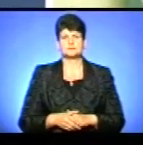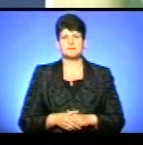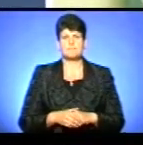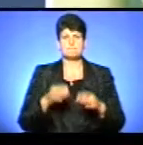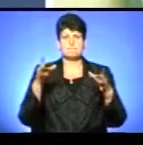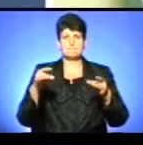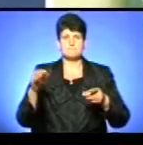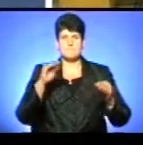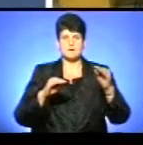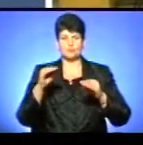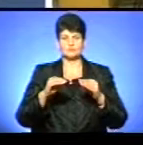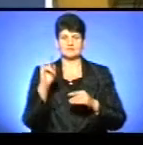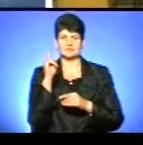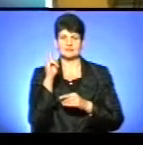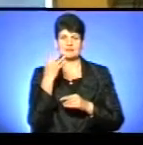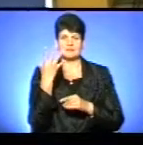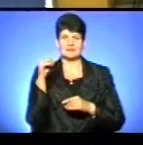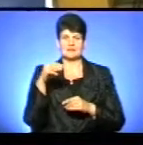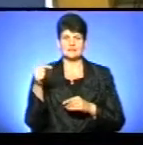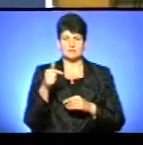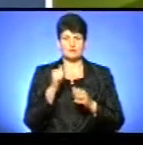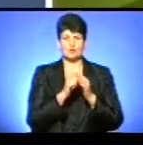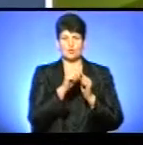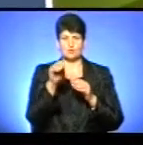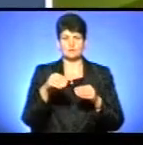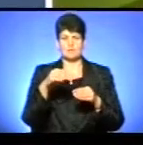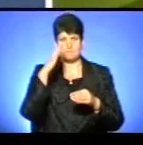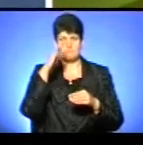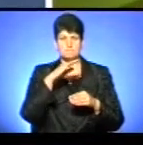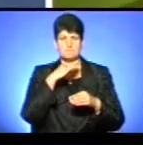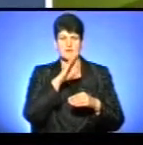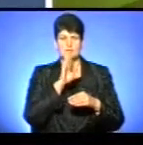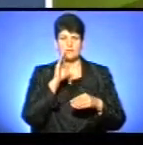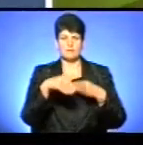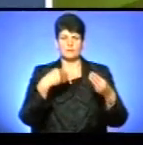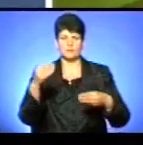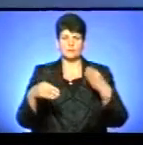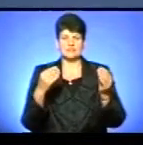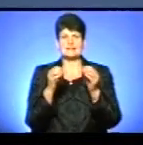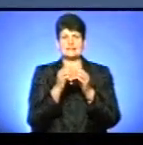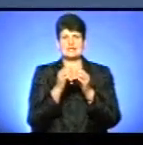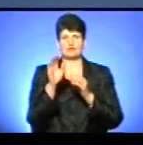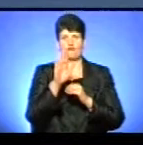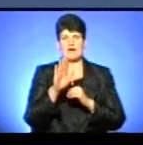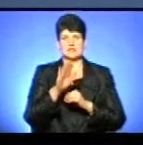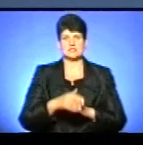Пакунки малюка вартістю 5 тисяч гривень кожен батькам немовлят почнуть видавати з 10 вересня.